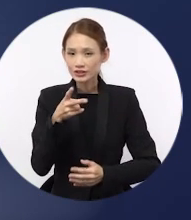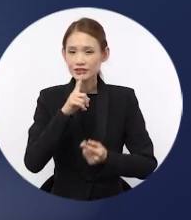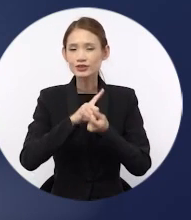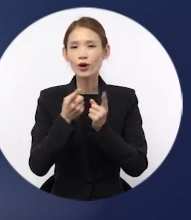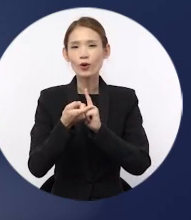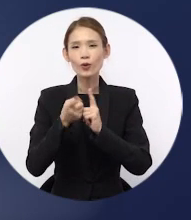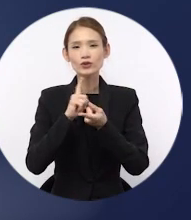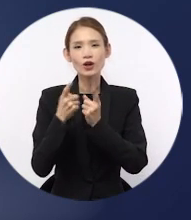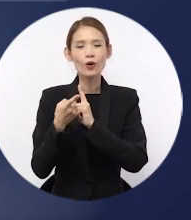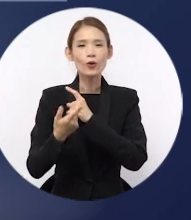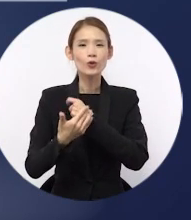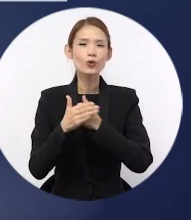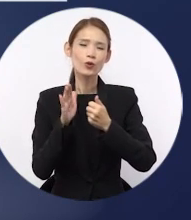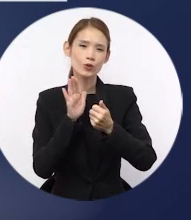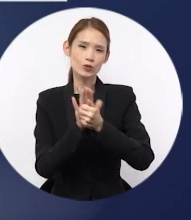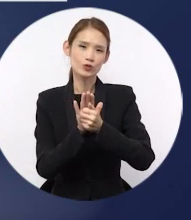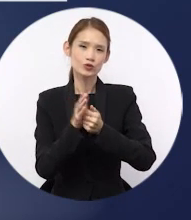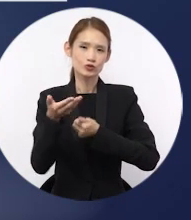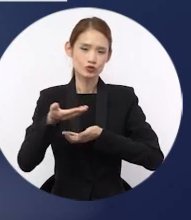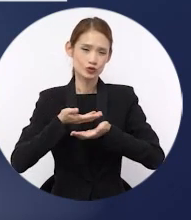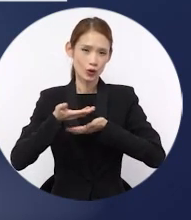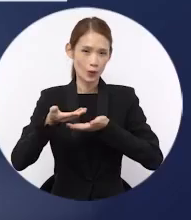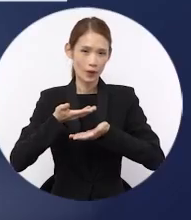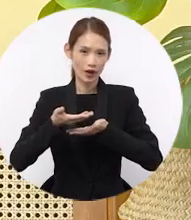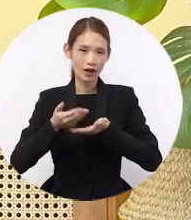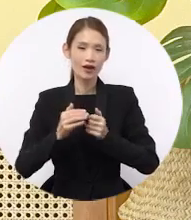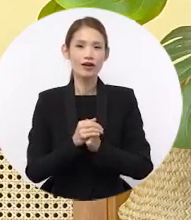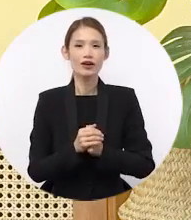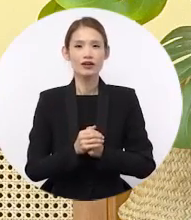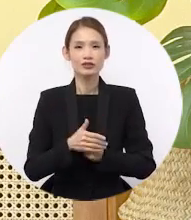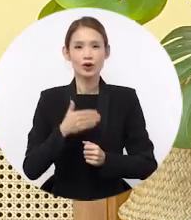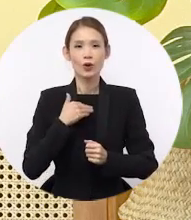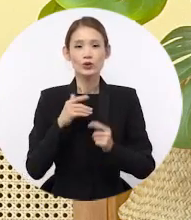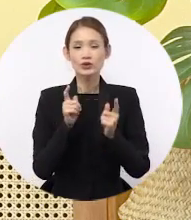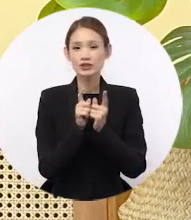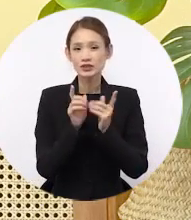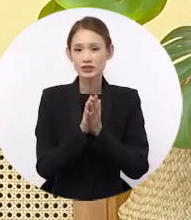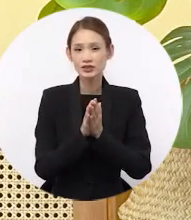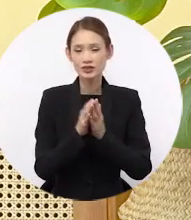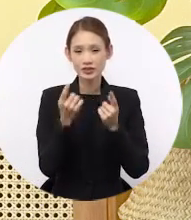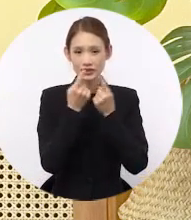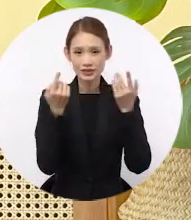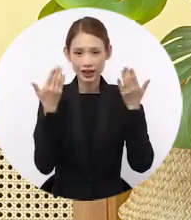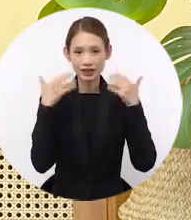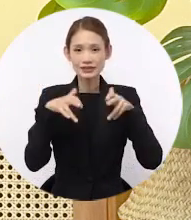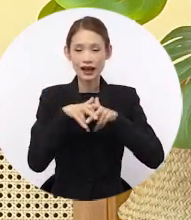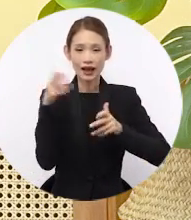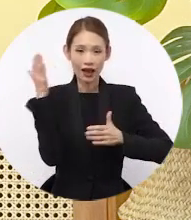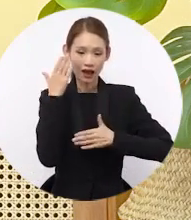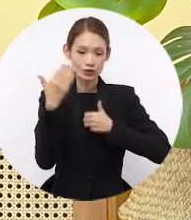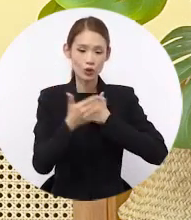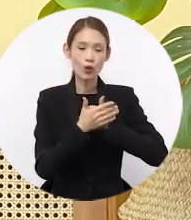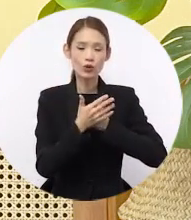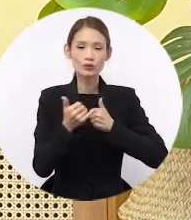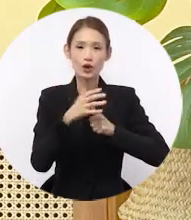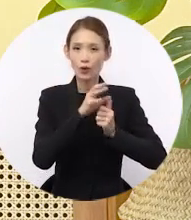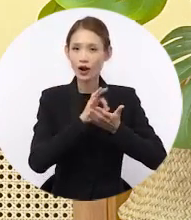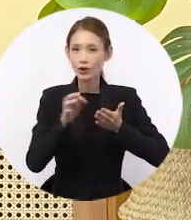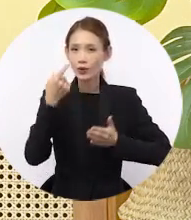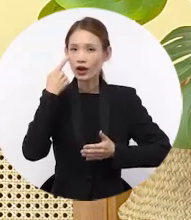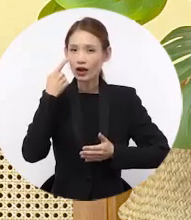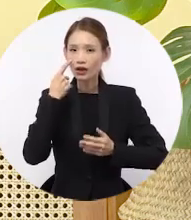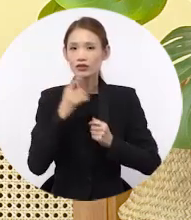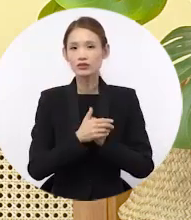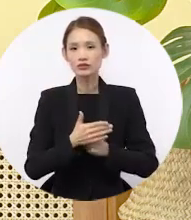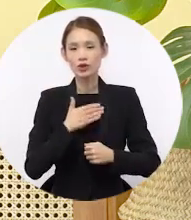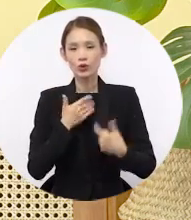친구란 사실 서로서로 도움을 주고받을 수 있는 그런 관계잖아요. 실제로 뭐 저도 이제 대학교에서 장애학생 도움이라고 해서 이용을 해봤는데